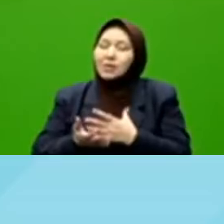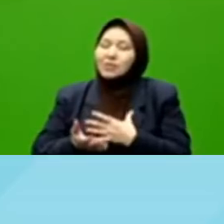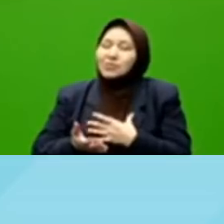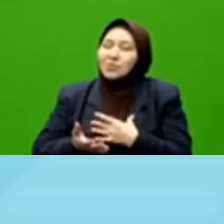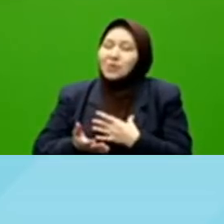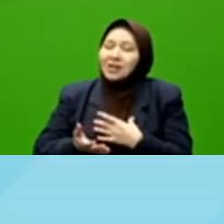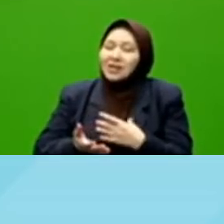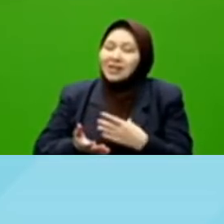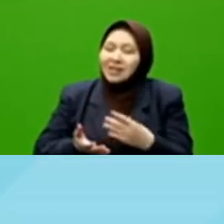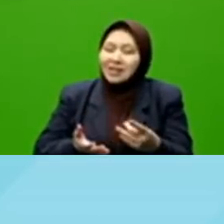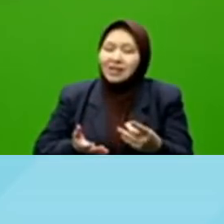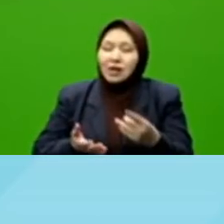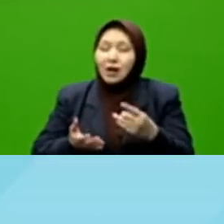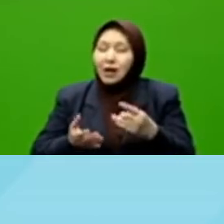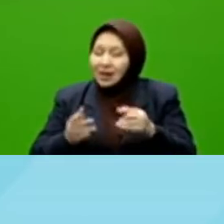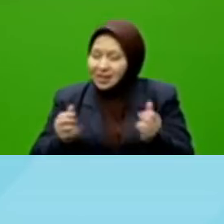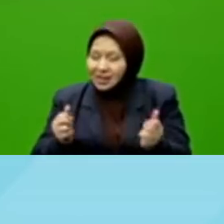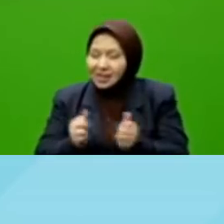من